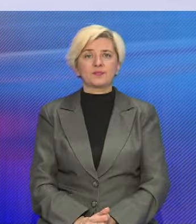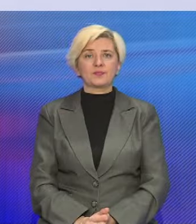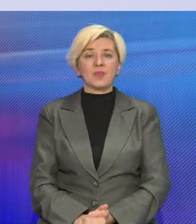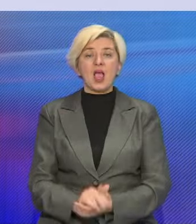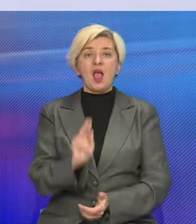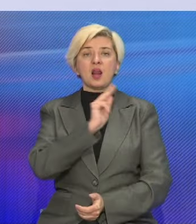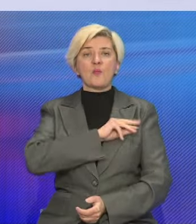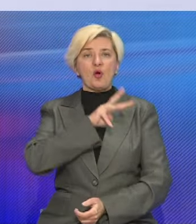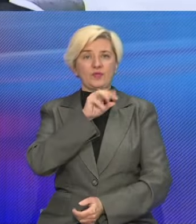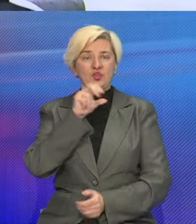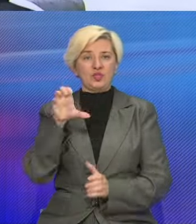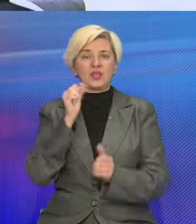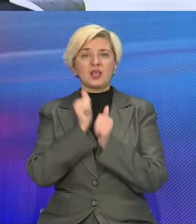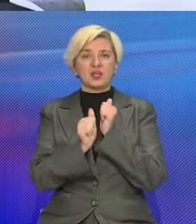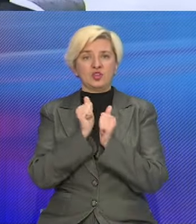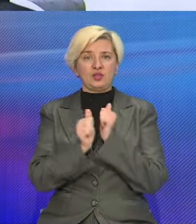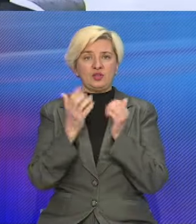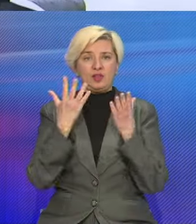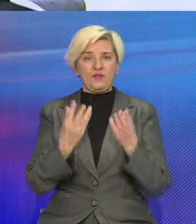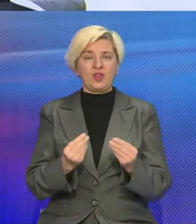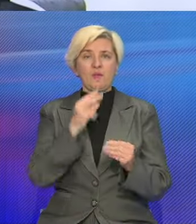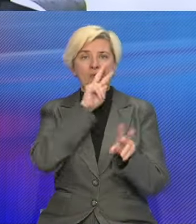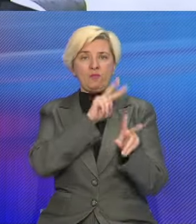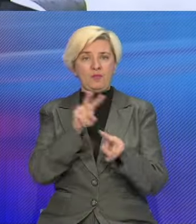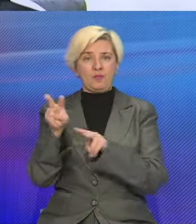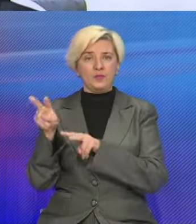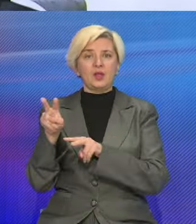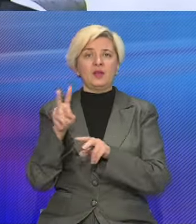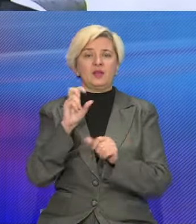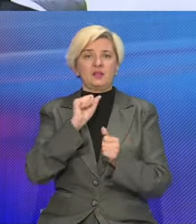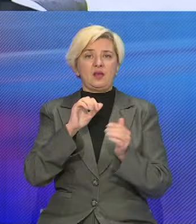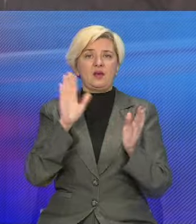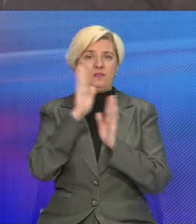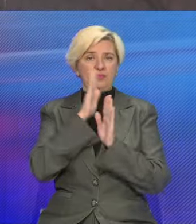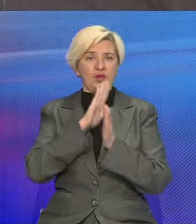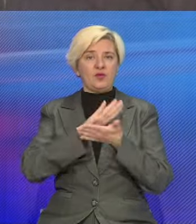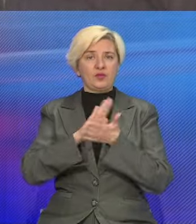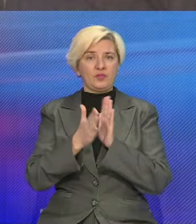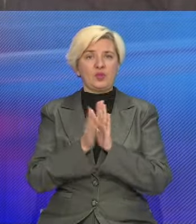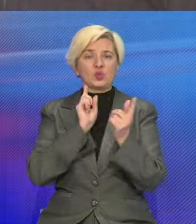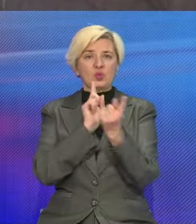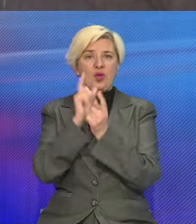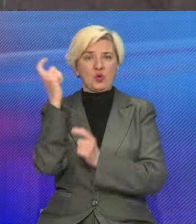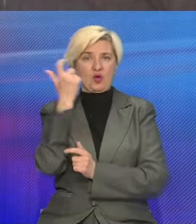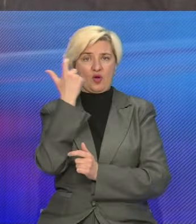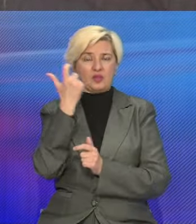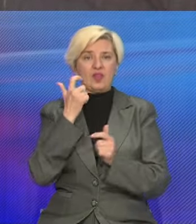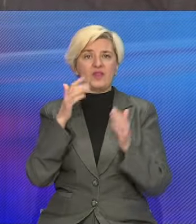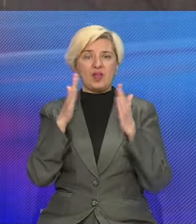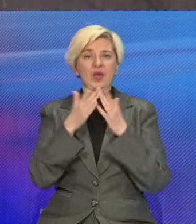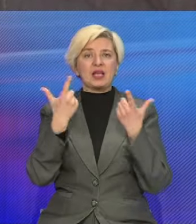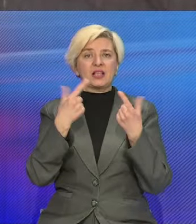МНС щодзень проводять мониторанні гідрологічні обстановки. Ізустрікаються з господарами домов, які знаходяться у зоні махчимых